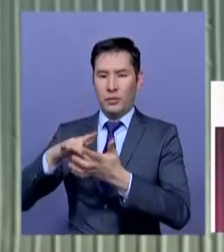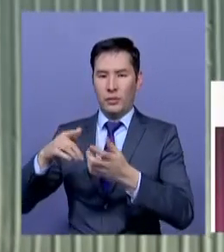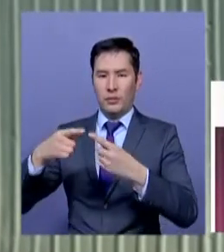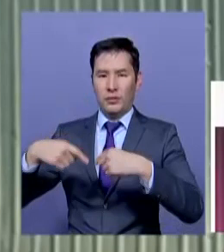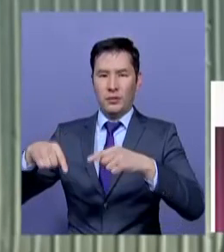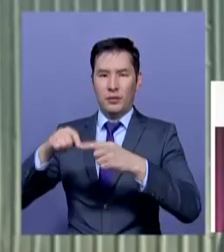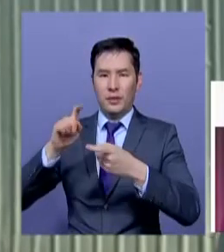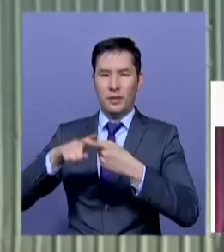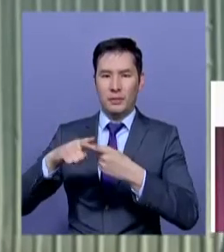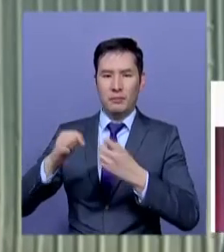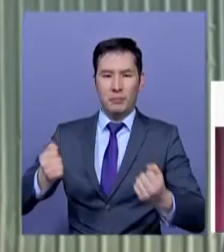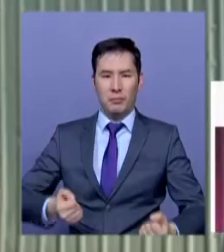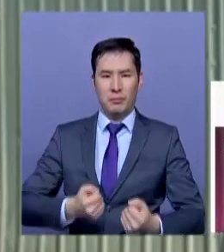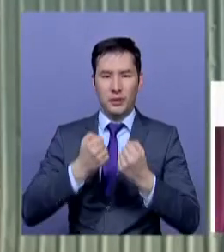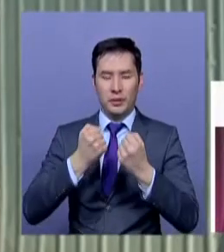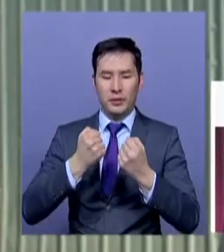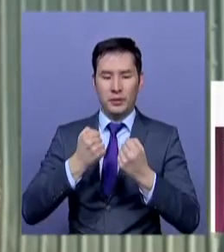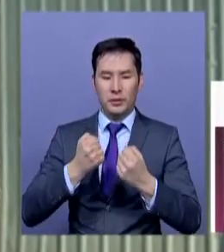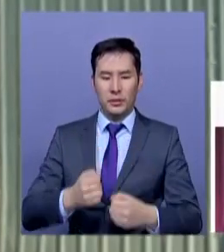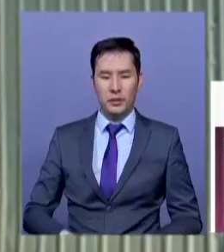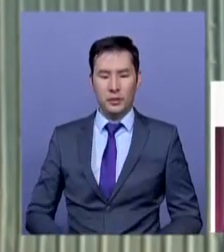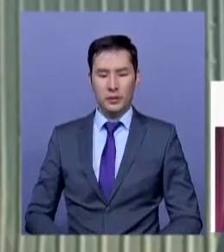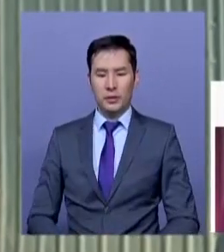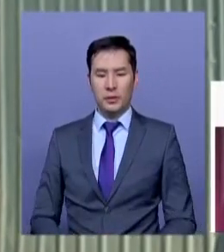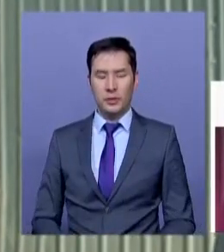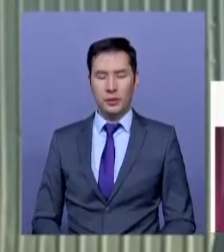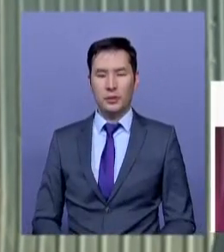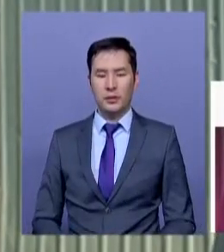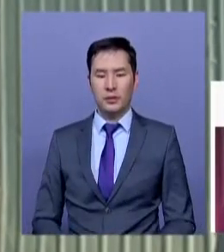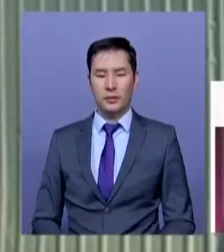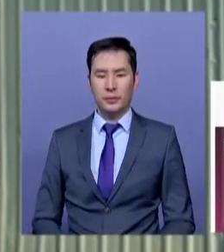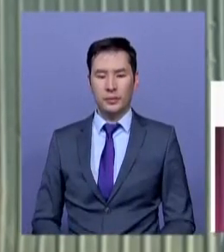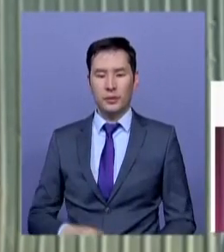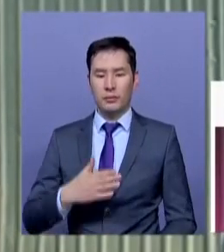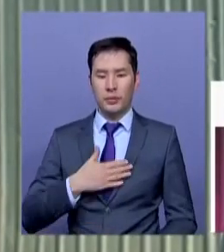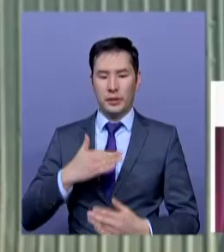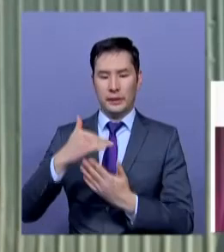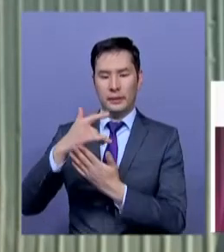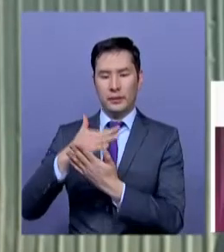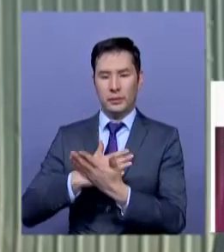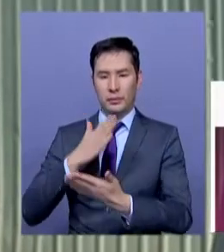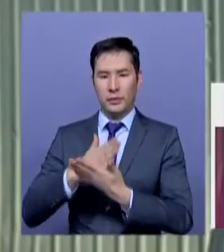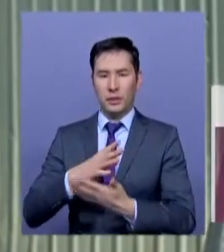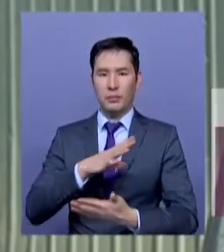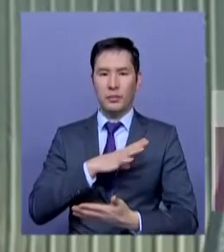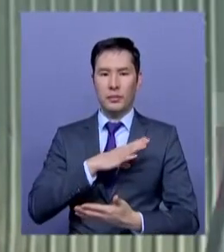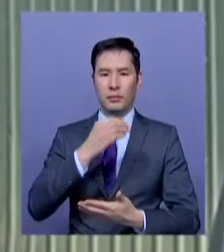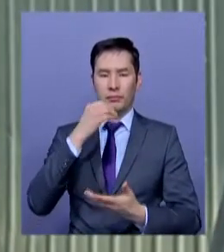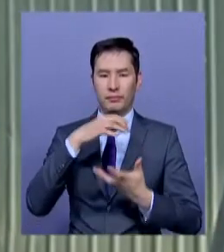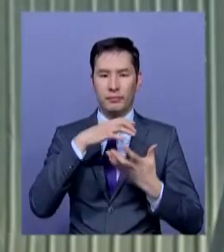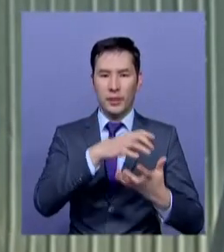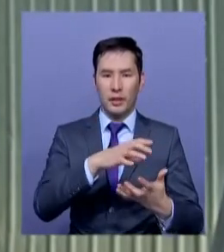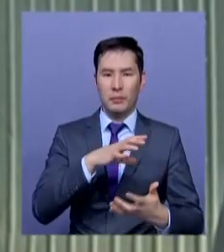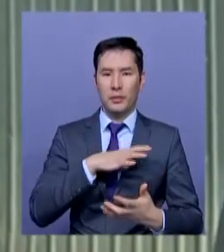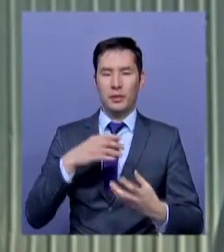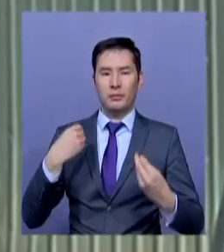басқармасы қолдау көрсетті. Біздің қорда қандай да бір көмекке зәру мұқтаж жандардың тізімі бар. Кейде оларға азық-түлік себеттерін береміз, кейде